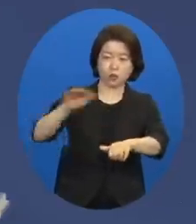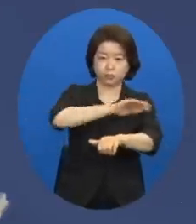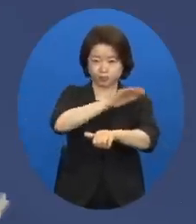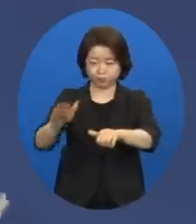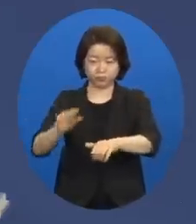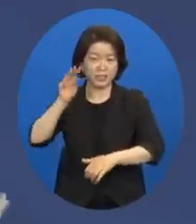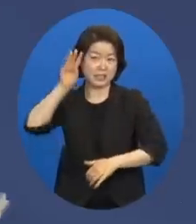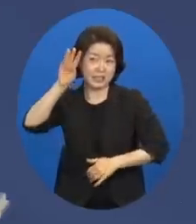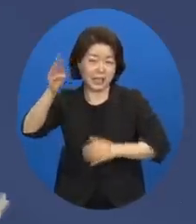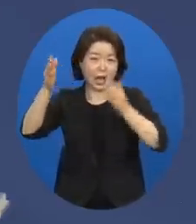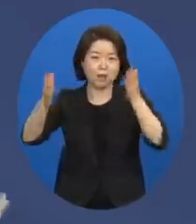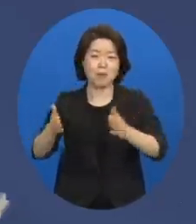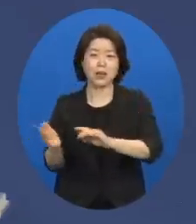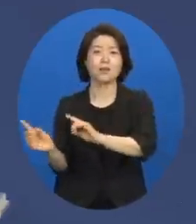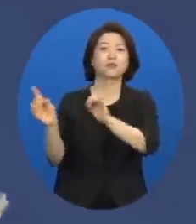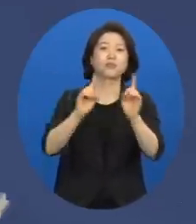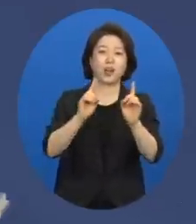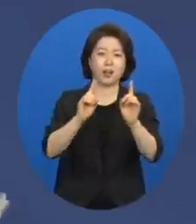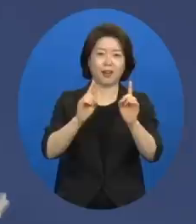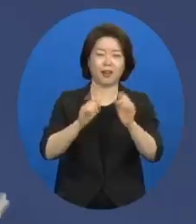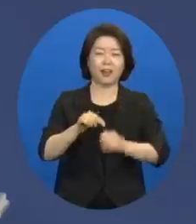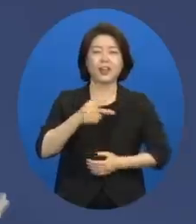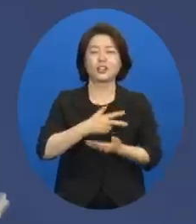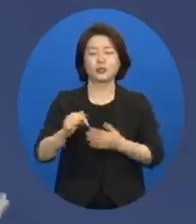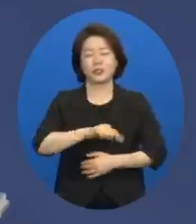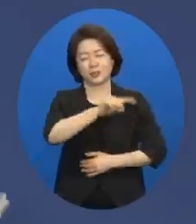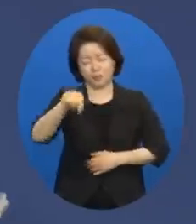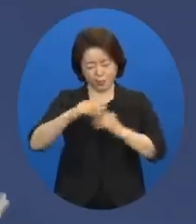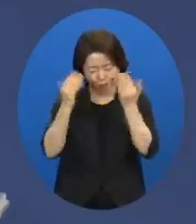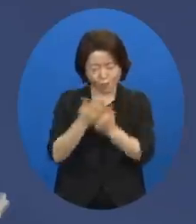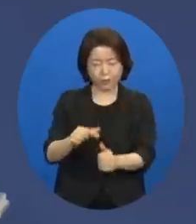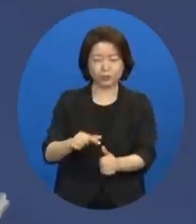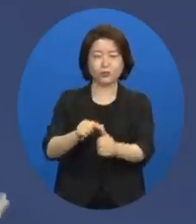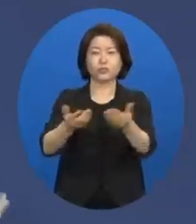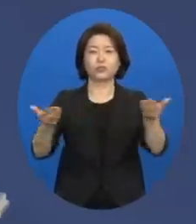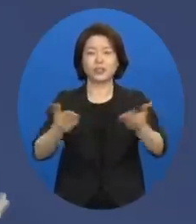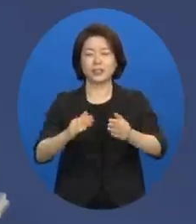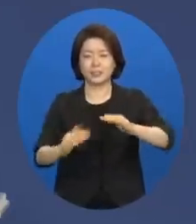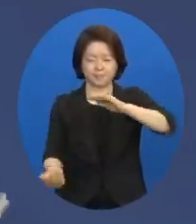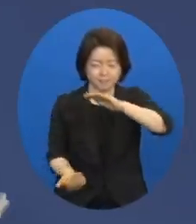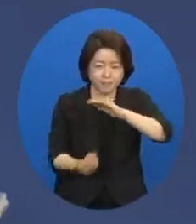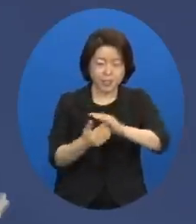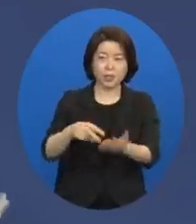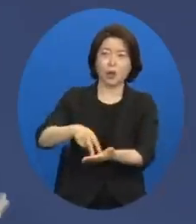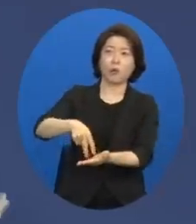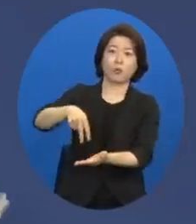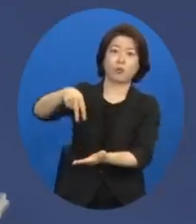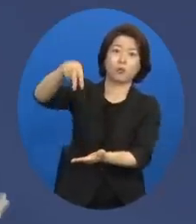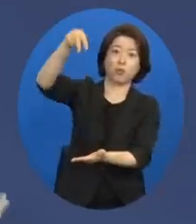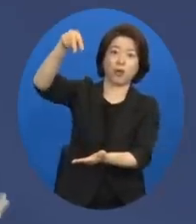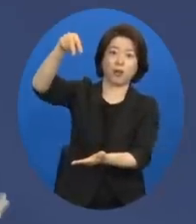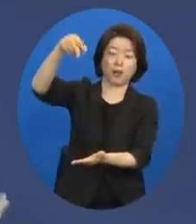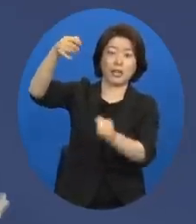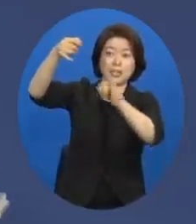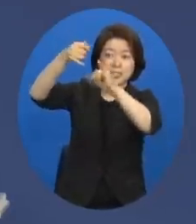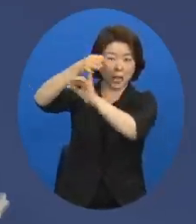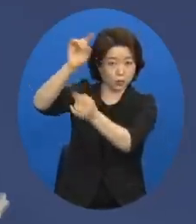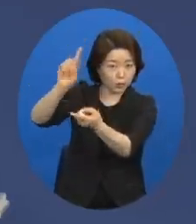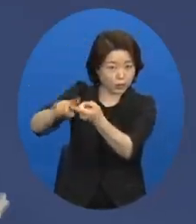만에 부활하셔서 주님이 그 모든 구원 사역을 이루시고 승천하시자 약속하신